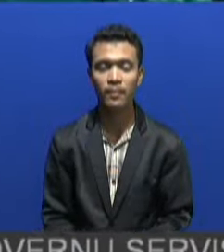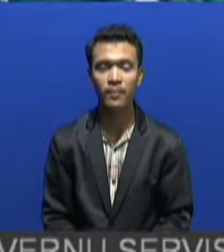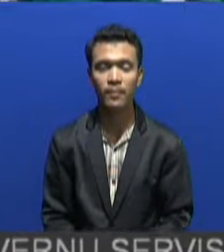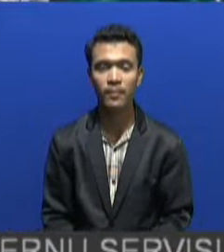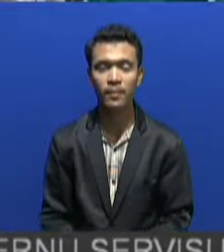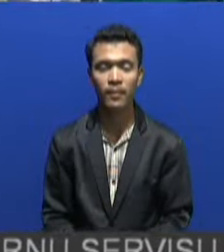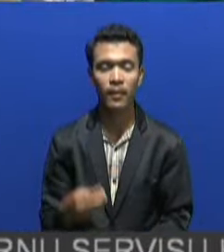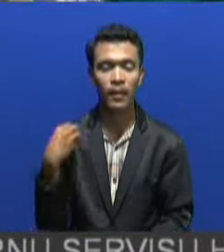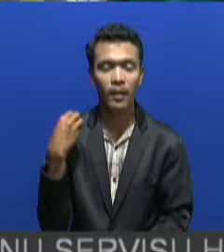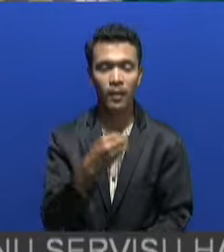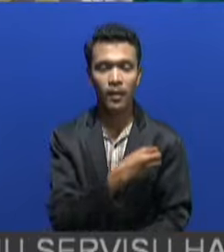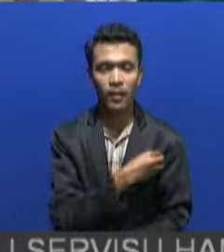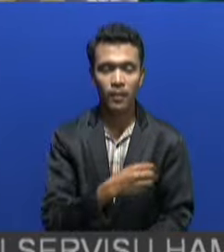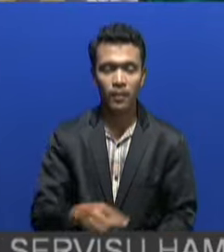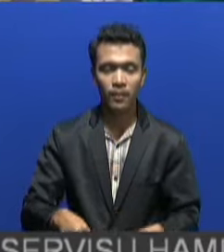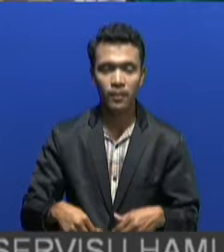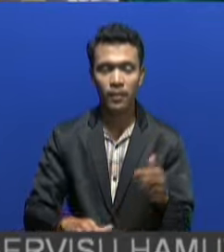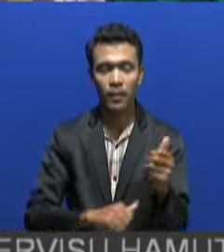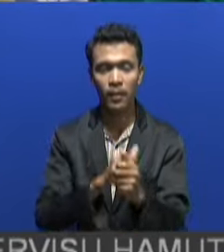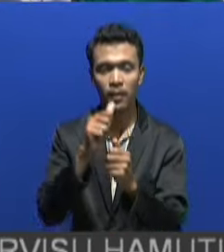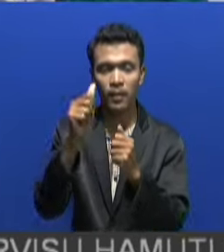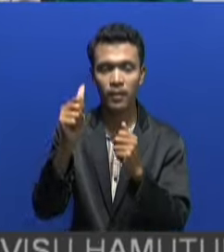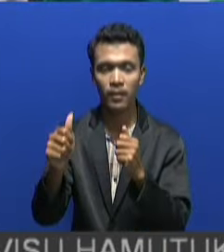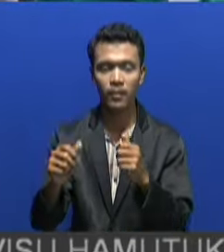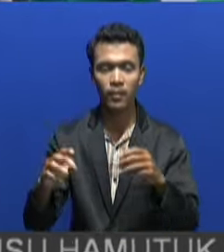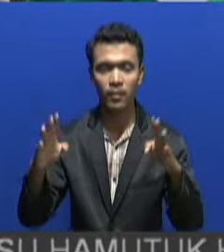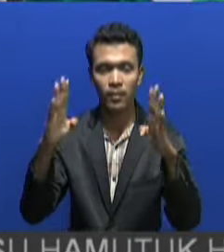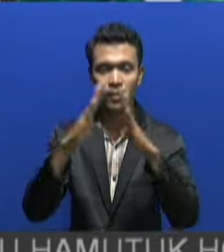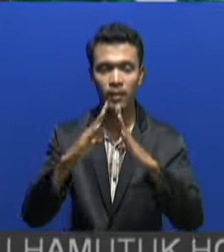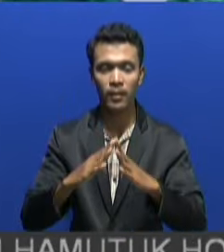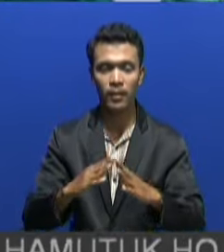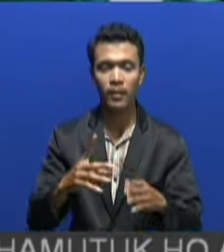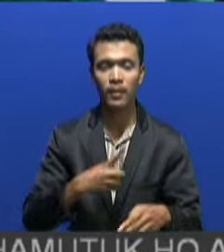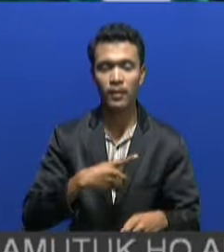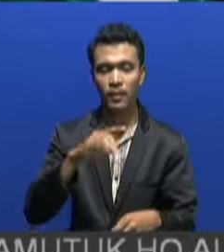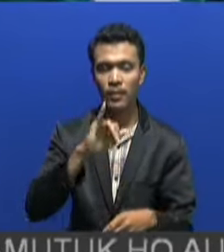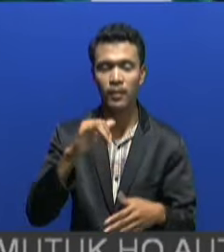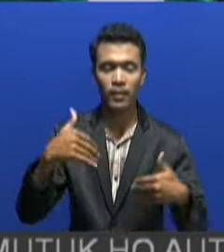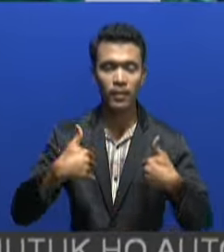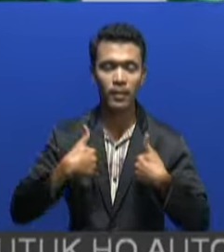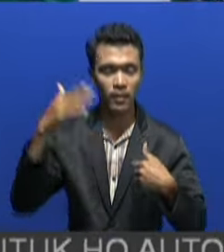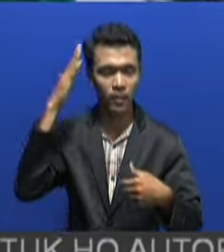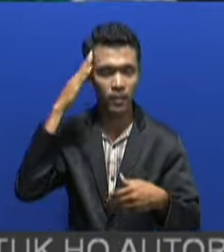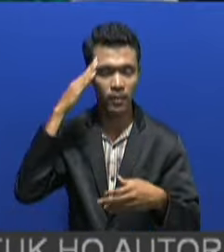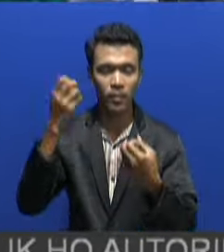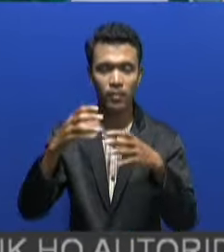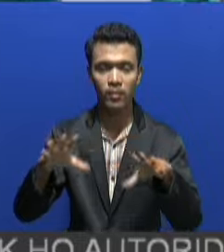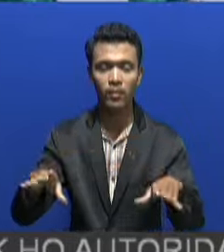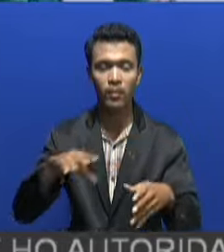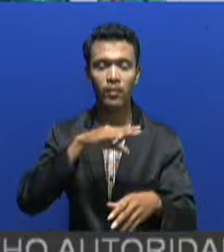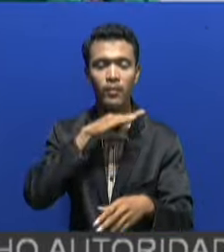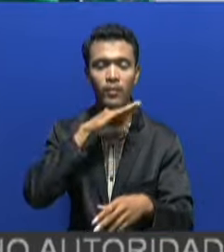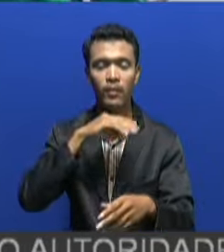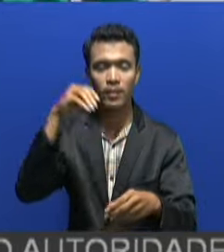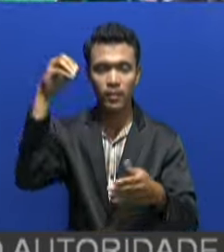be pohanoin hansa karik hansa ita iha be hela sidari dili ya konsensia karek soe fuer tenki taulisu la bele